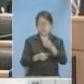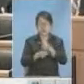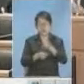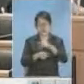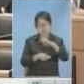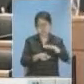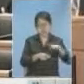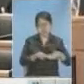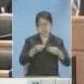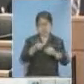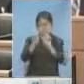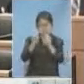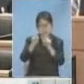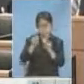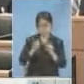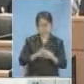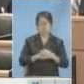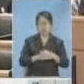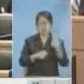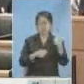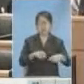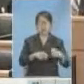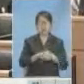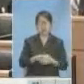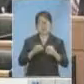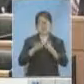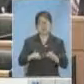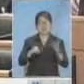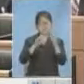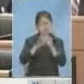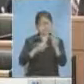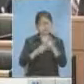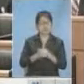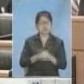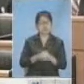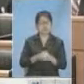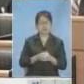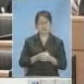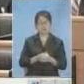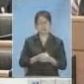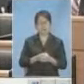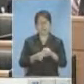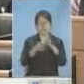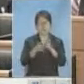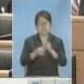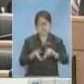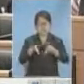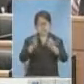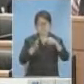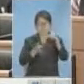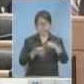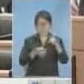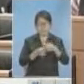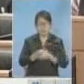ท้องถิ่นนั้นนะครับแล้วก็โดยเฉพาะอย่างยิ่งในเรื่องของหน่วยงานที่ไป